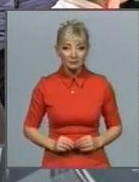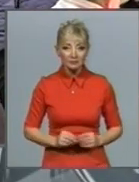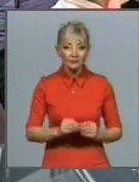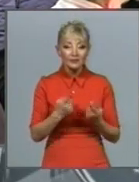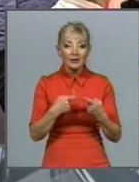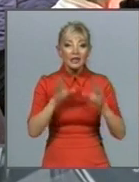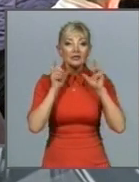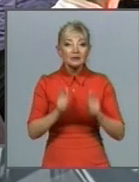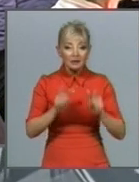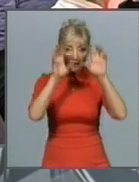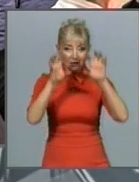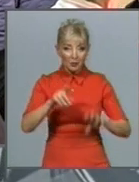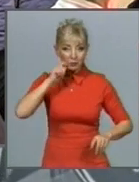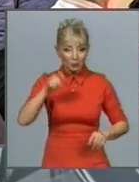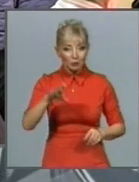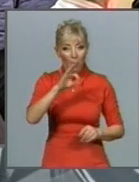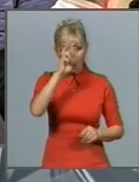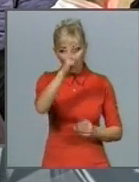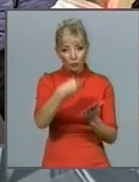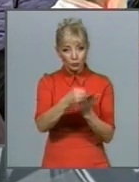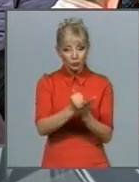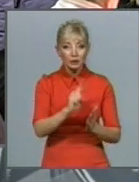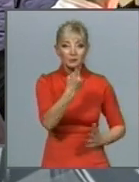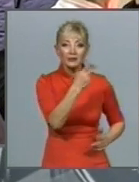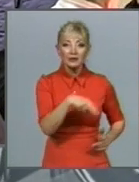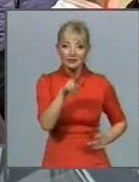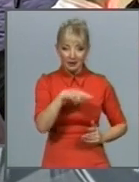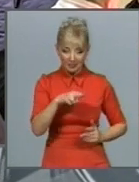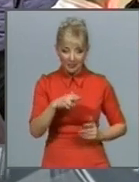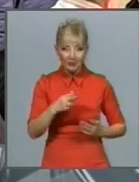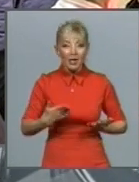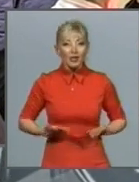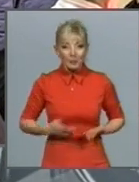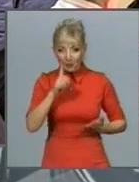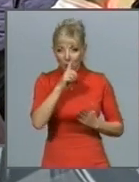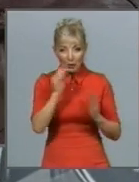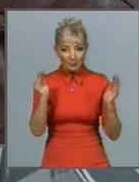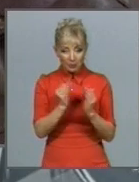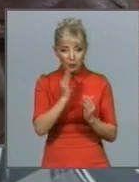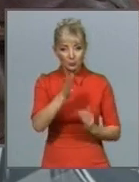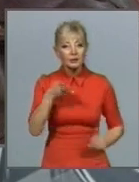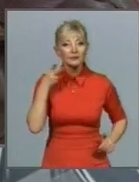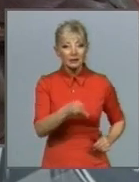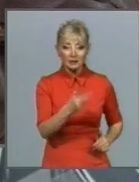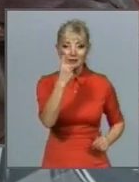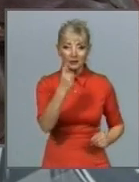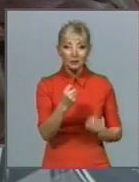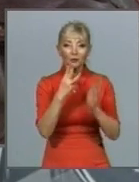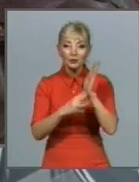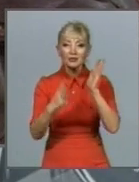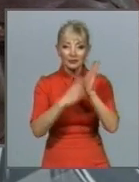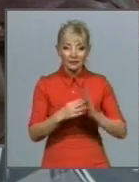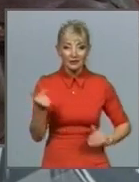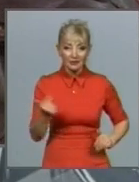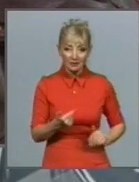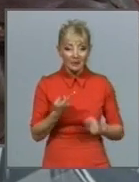Відповідно до закону України про державний бюджет, з 1 грудня загальний прожитковий мінімум становить 2189